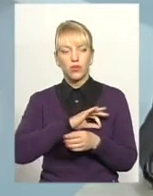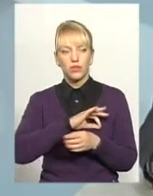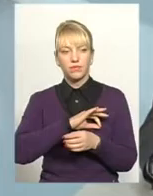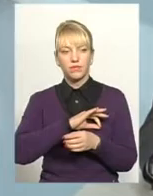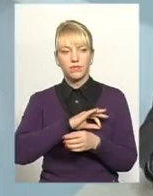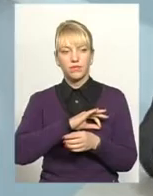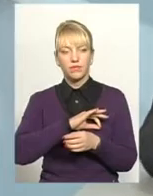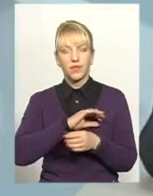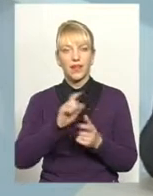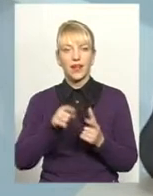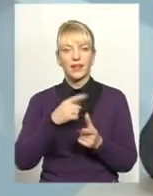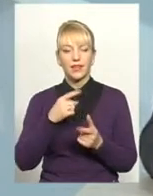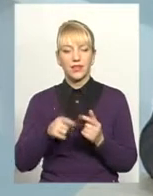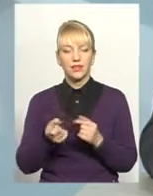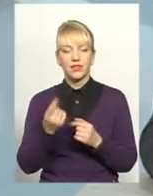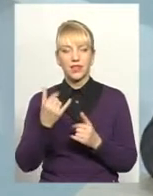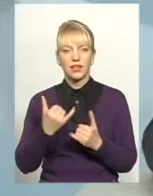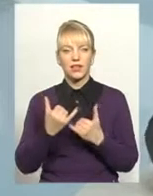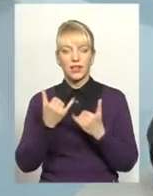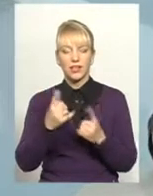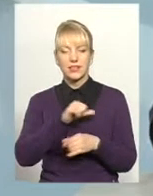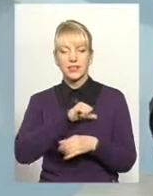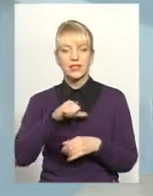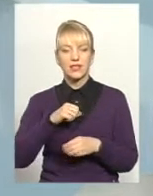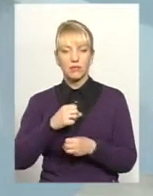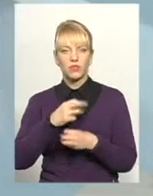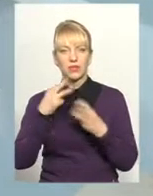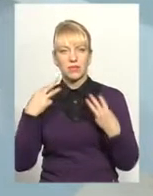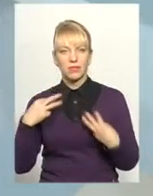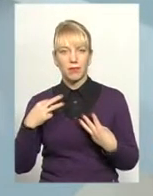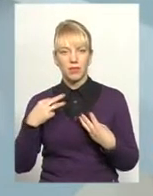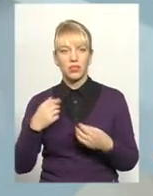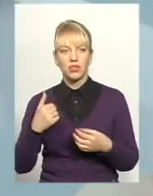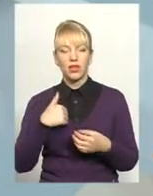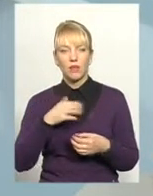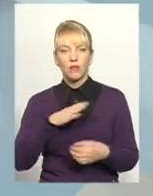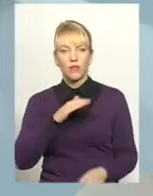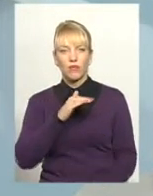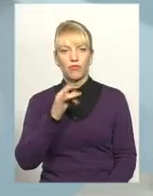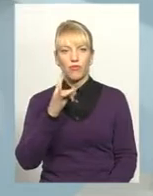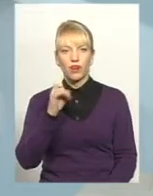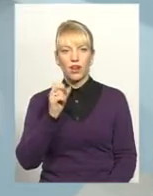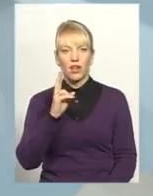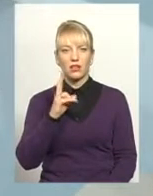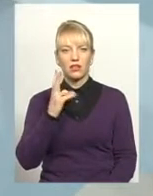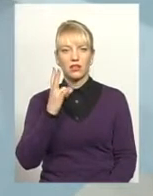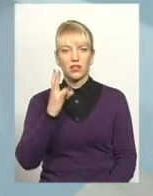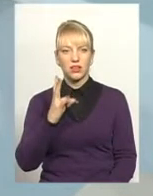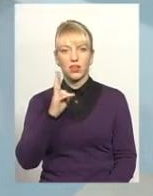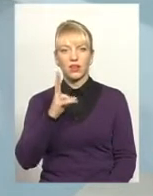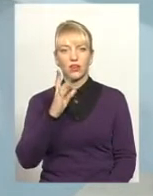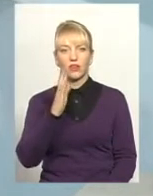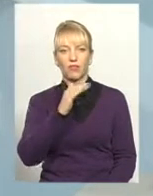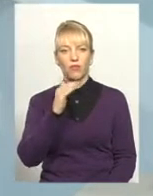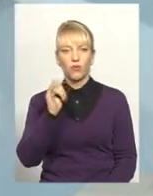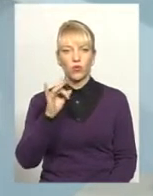використовує альтернативні джерела для самозабезпечення. Ще такий приклад, я був у Франкфурті на Майні, там було і в нас дуже актуальна проблема,